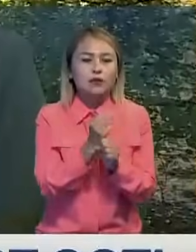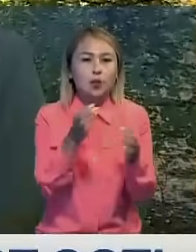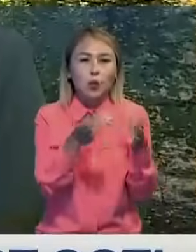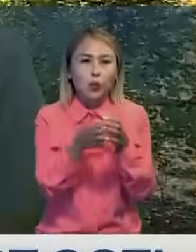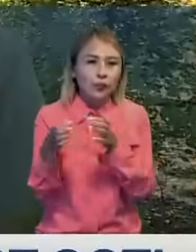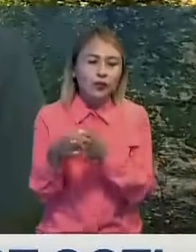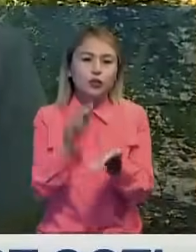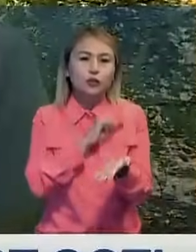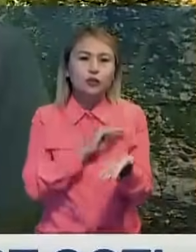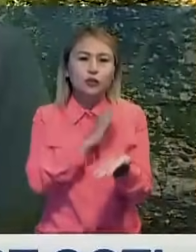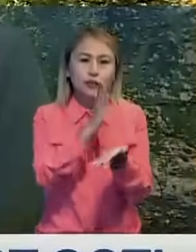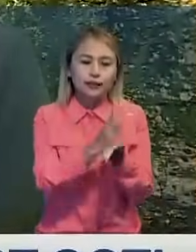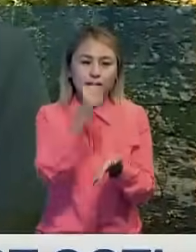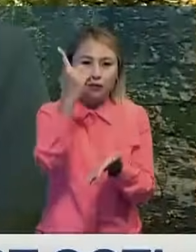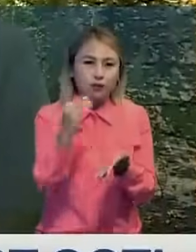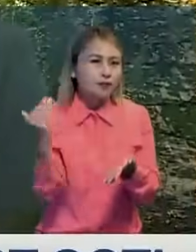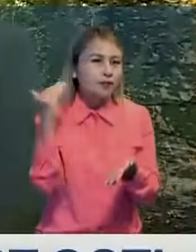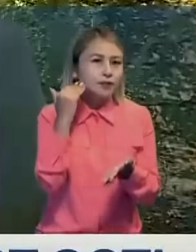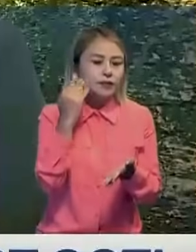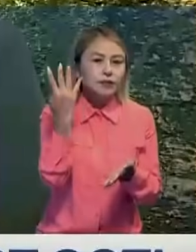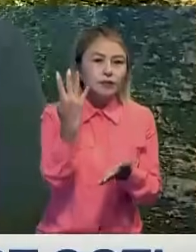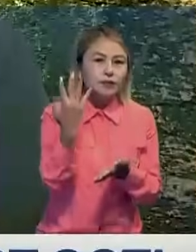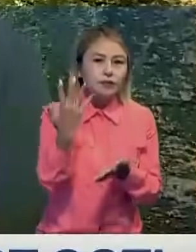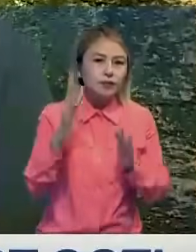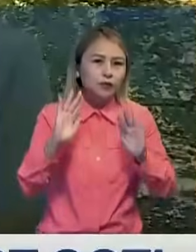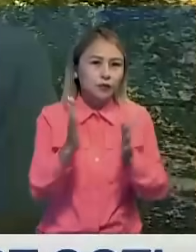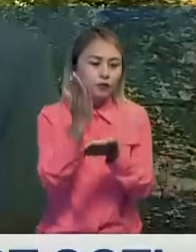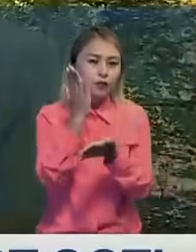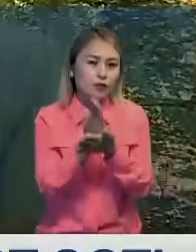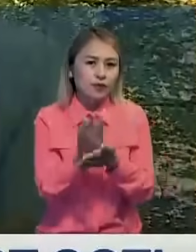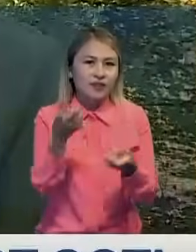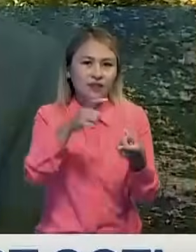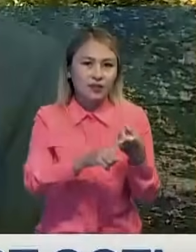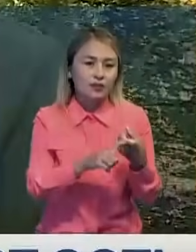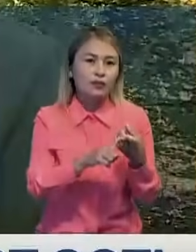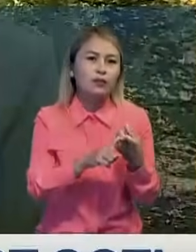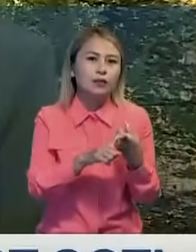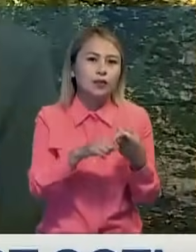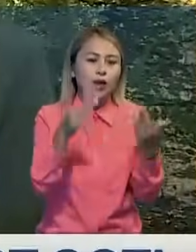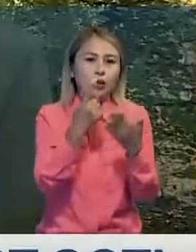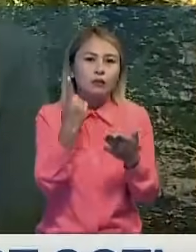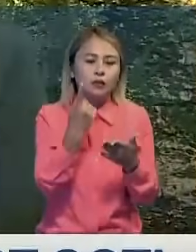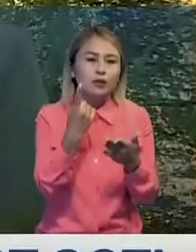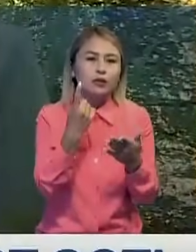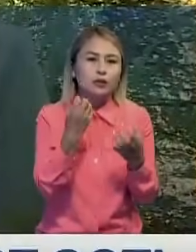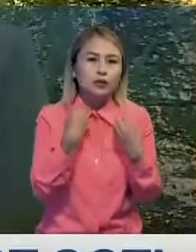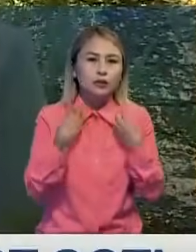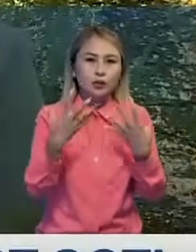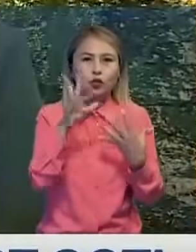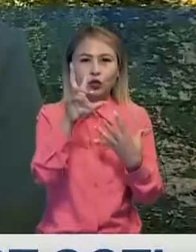қазір жұмыс істеп жатыр. Күніне кем дегенде 4-5 жағдай той жасағанмен анықталып жатыр. Ол бір тойда 300